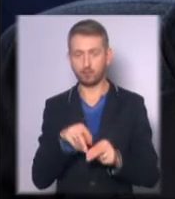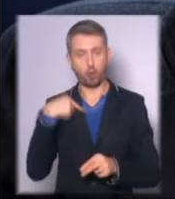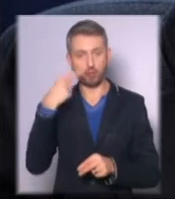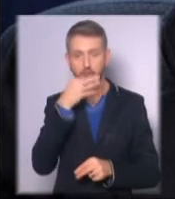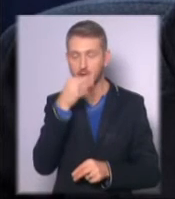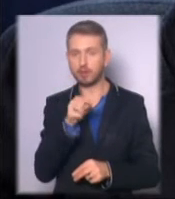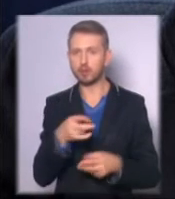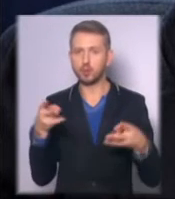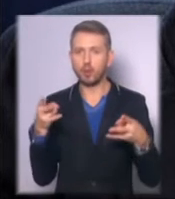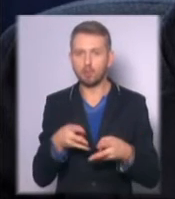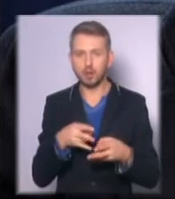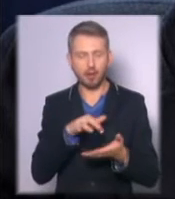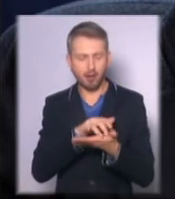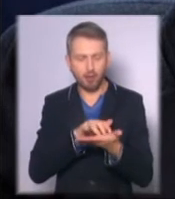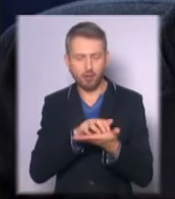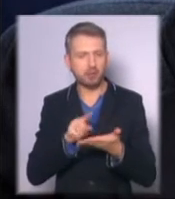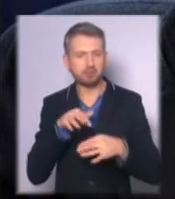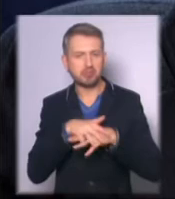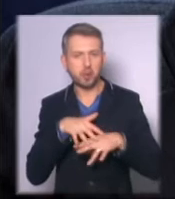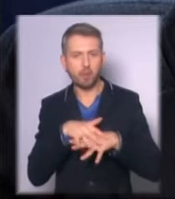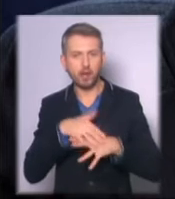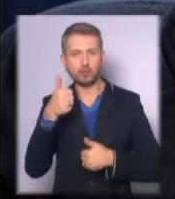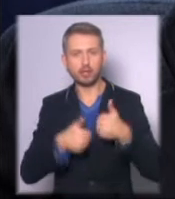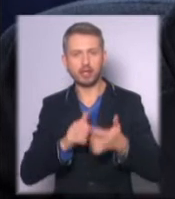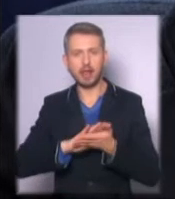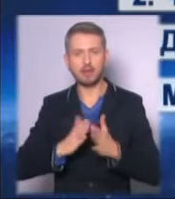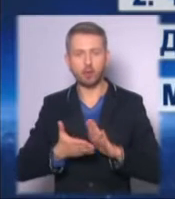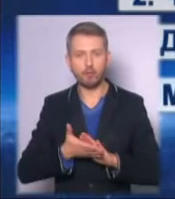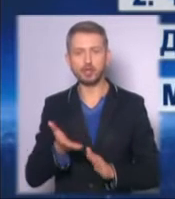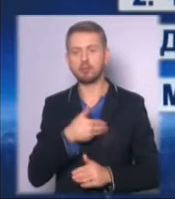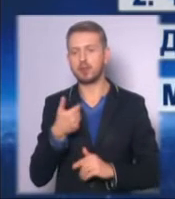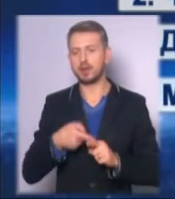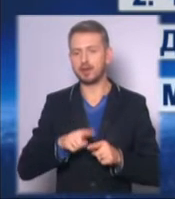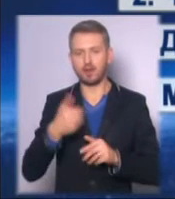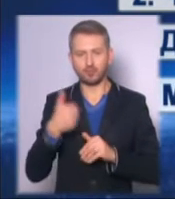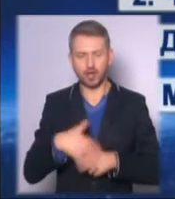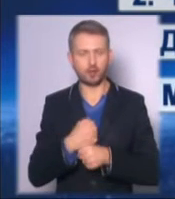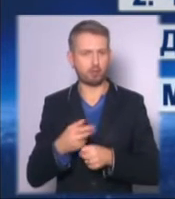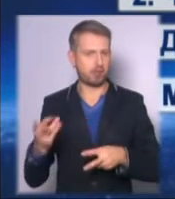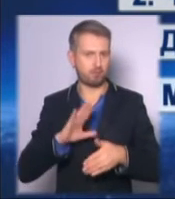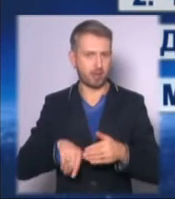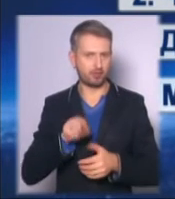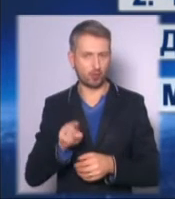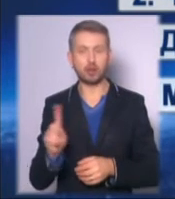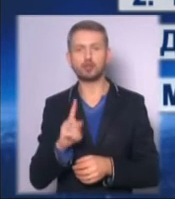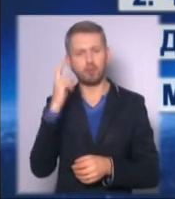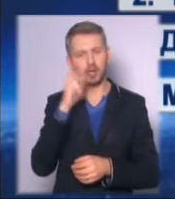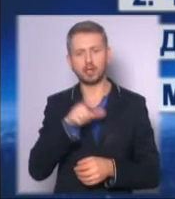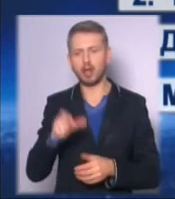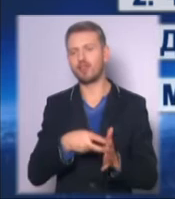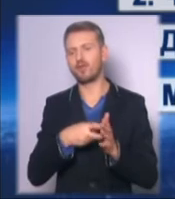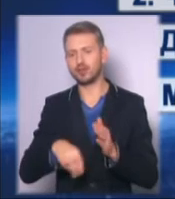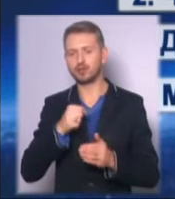йому необхідний калькулятор, аби підрахувати турнірне становище. Ми це вже зробили без нього. Для того, аби кияни вийшли